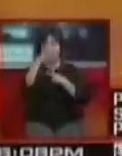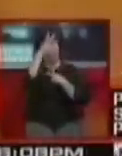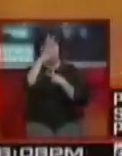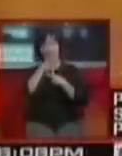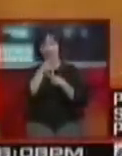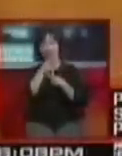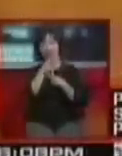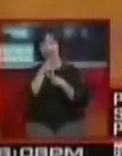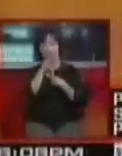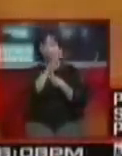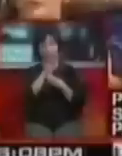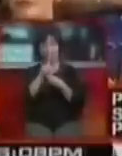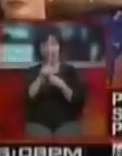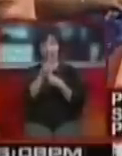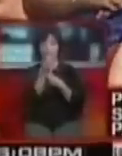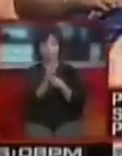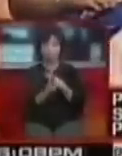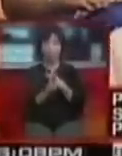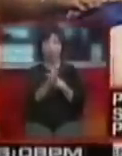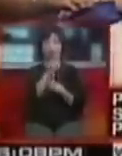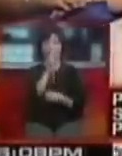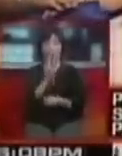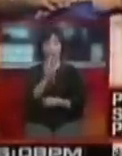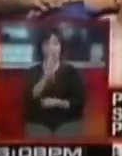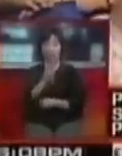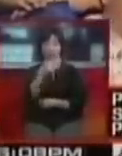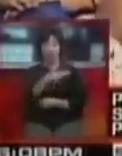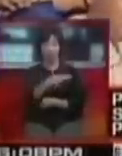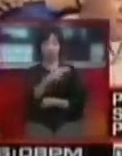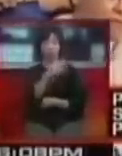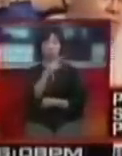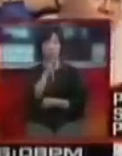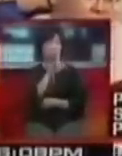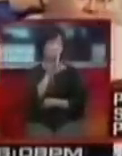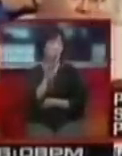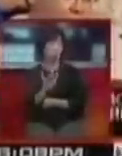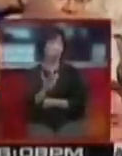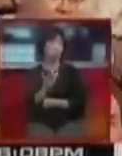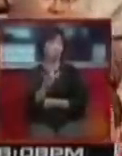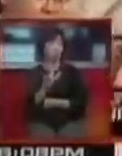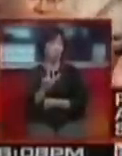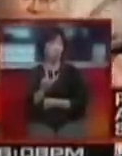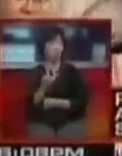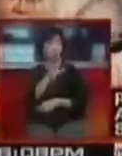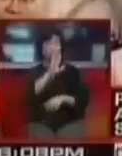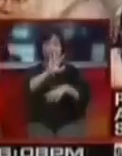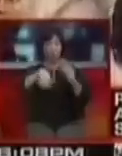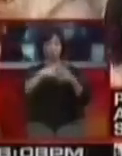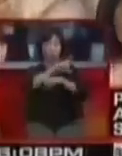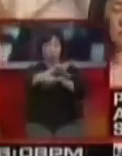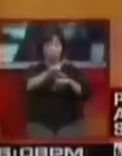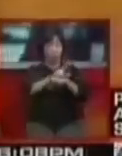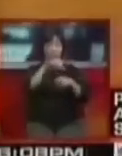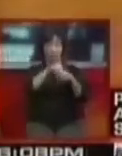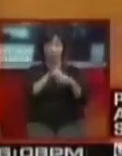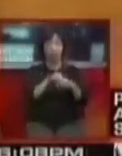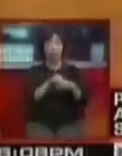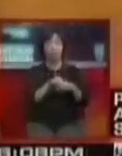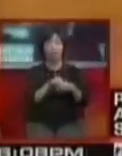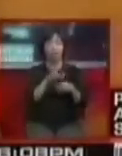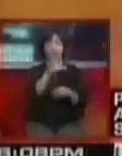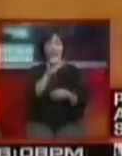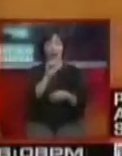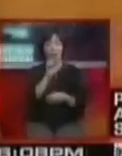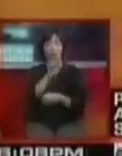Bill o mas kilala bilang RH Bill. Tiniyak din ng Pangulo na maipamamahagi na ang lahat ng lupaing sakop ng Comprehensive